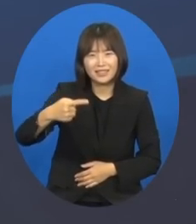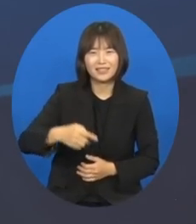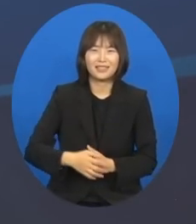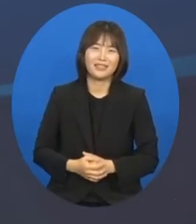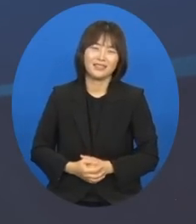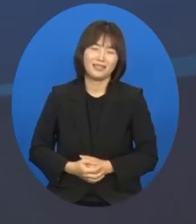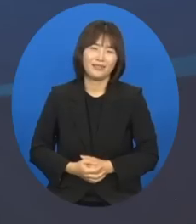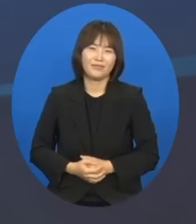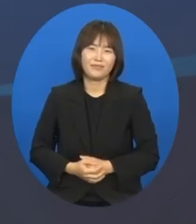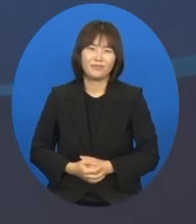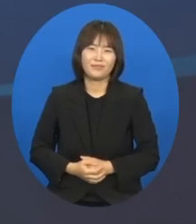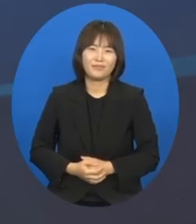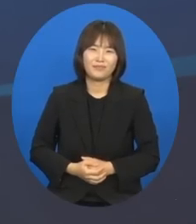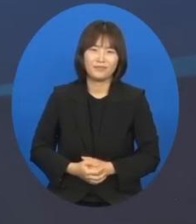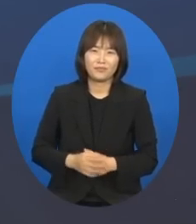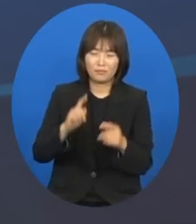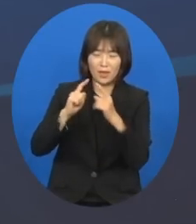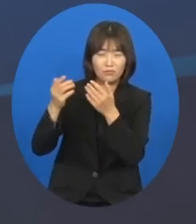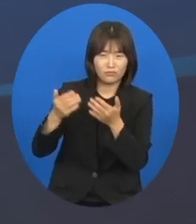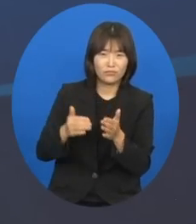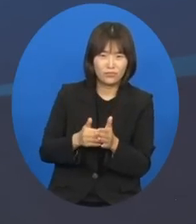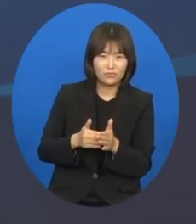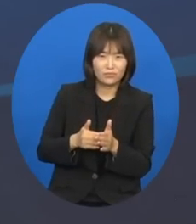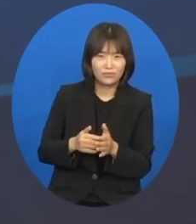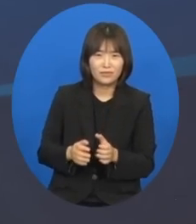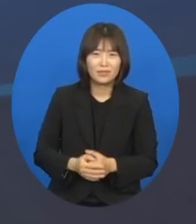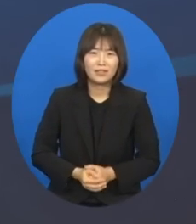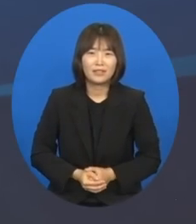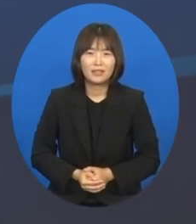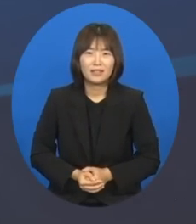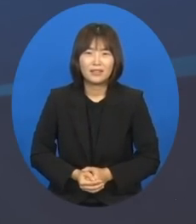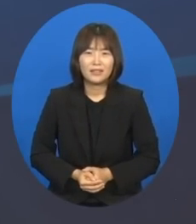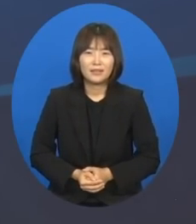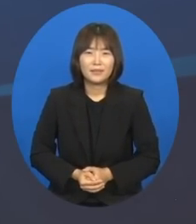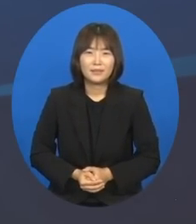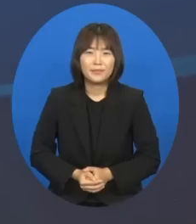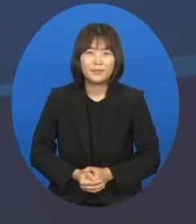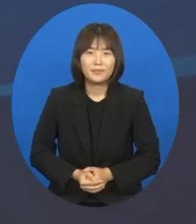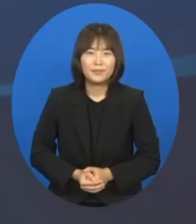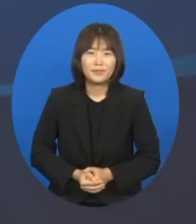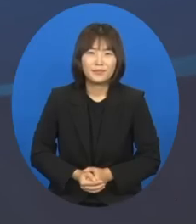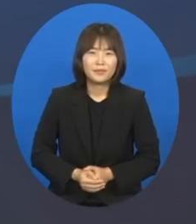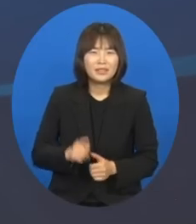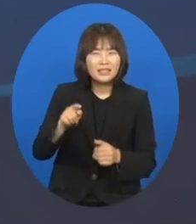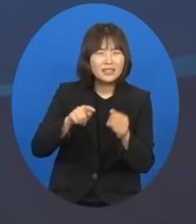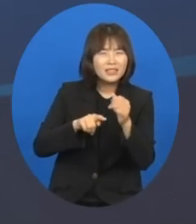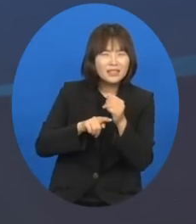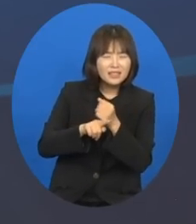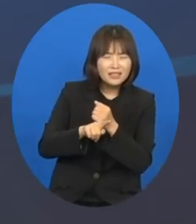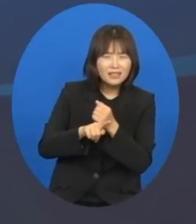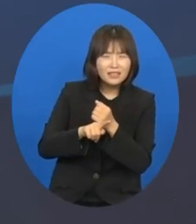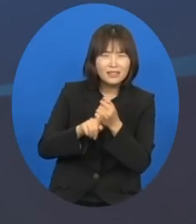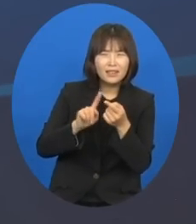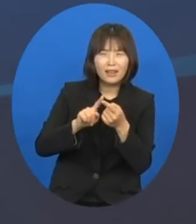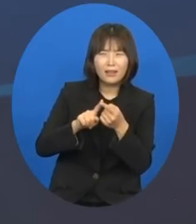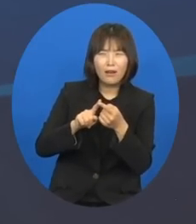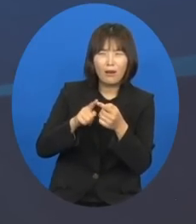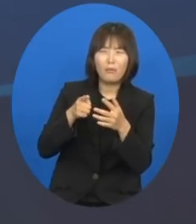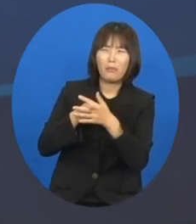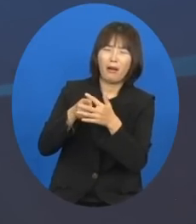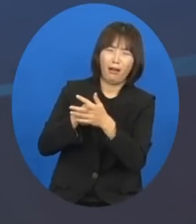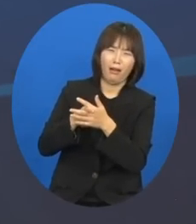그레이스 이러시더라고요 아 저는 그때 그레이스라고 하는데 의미가 그 뜻인 줄 그때 하는 거예요 영어를